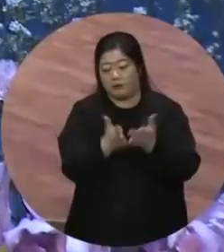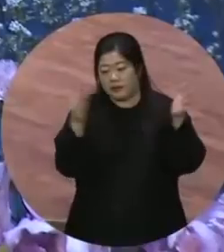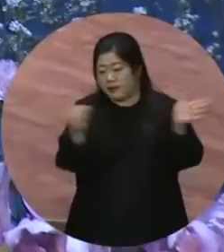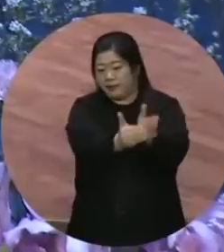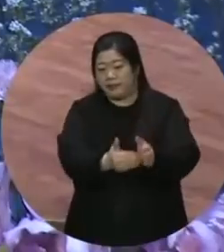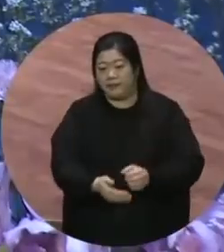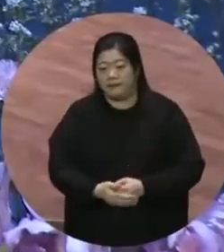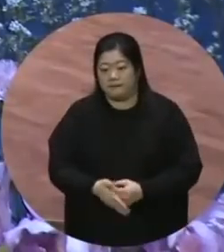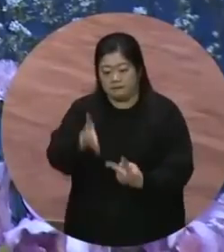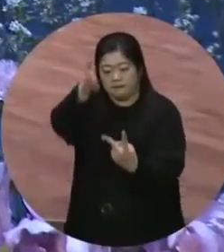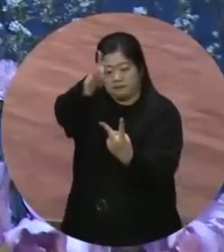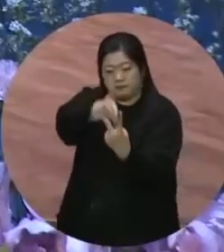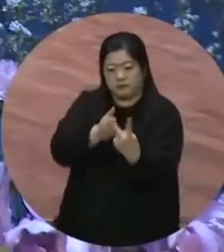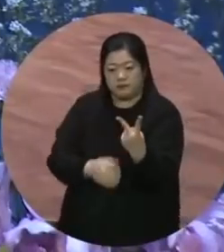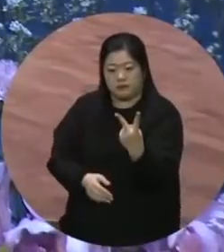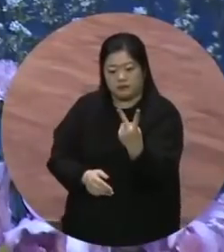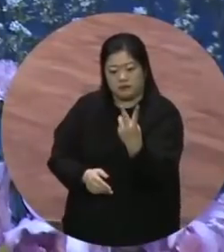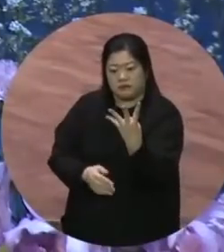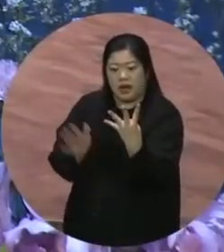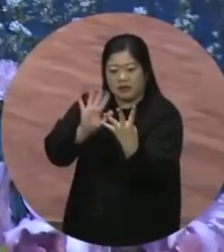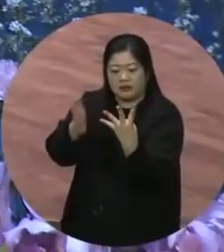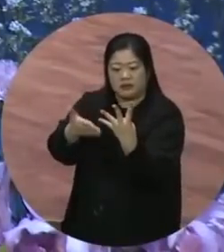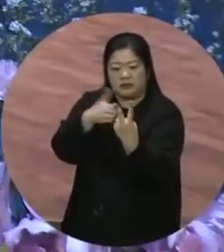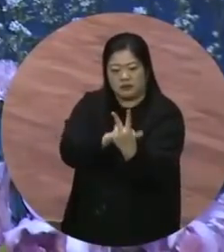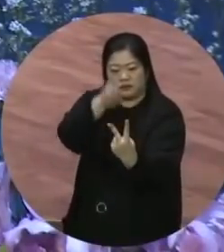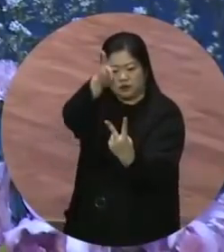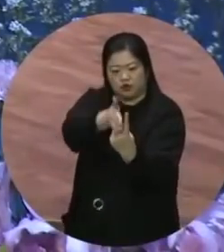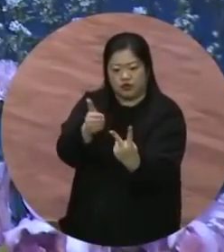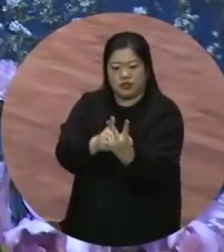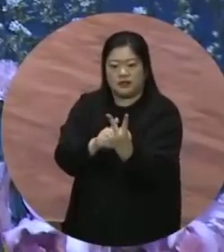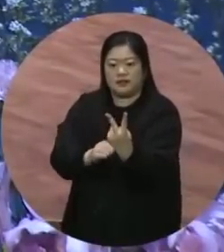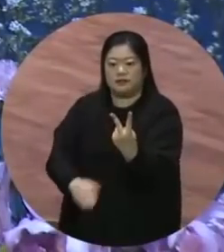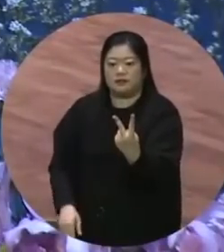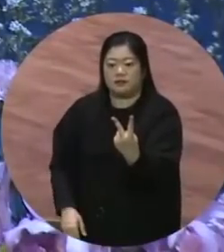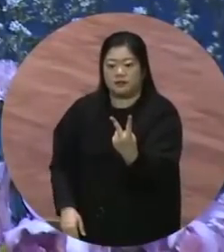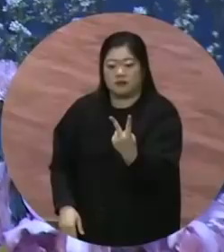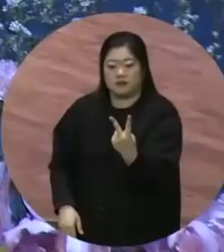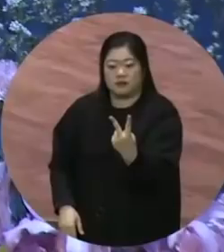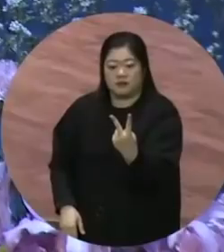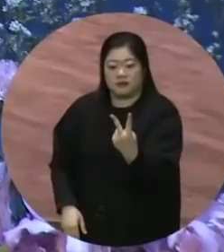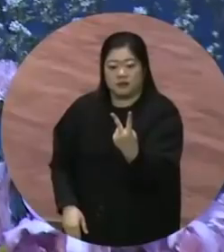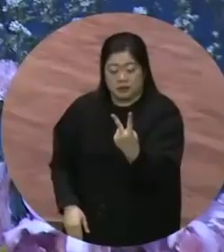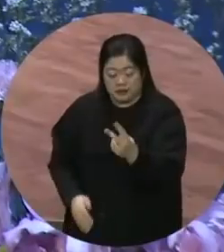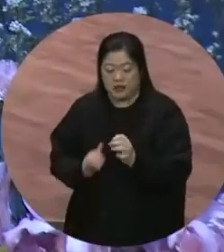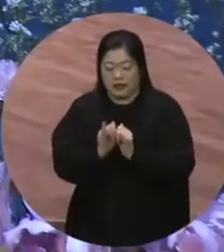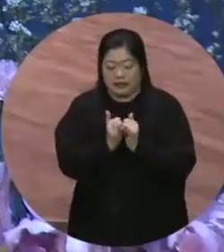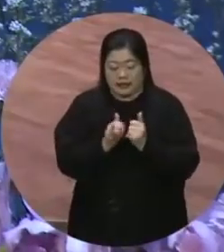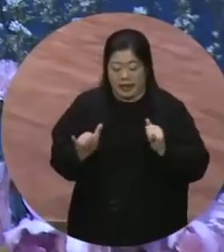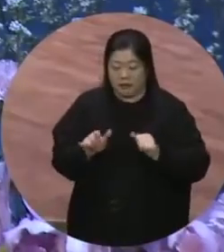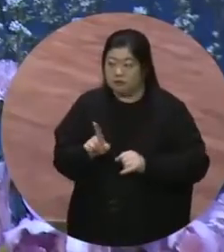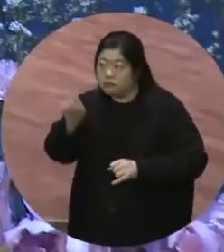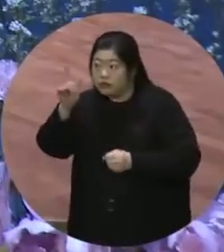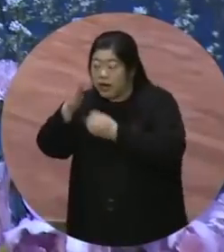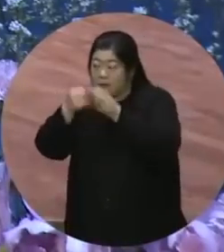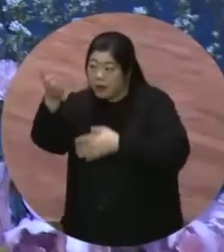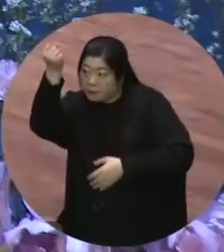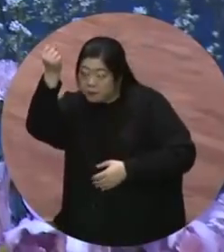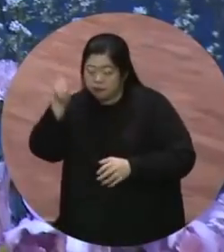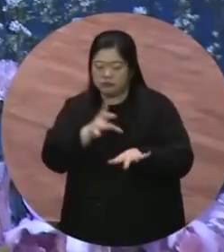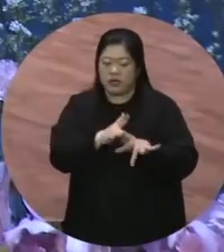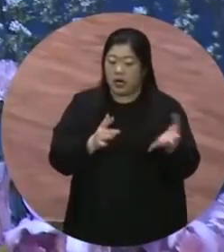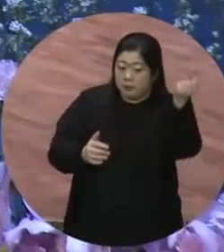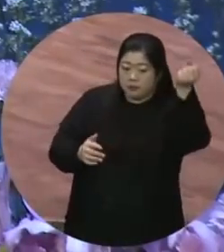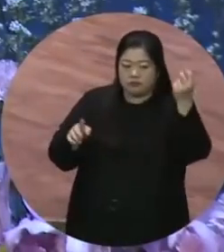그래서 하나님의 자녀냐 마귀 자식이냐. 자, 마귀의 종로로 사는 삶은 어떤